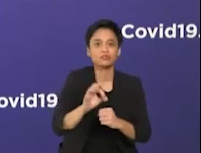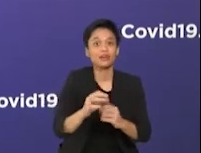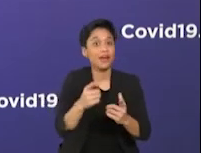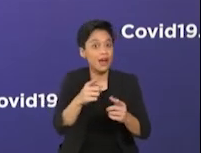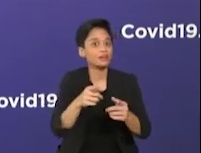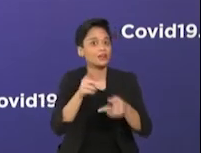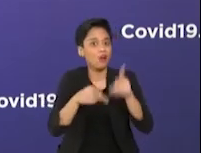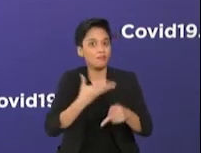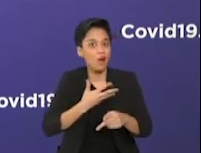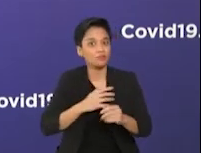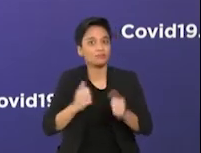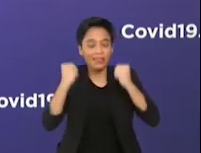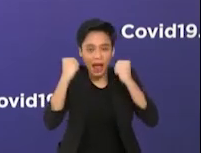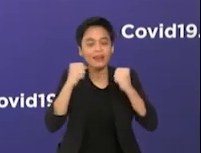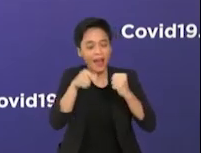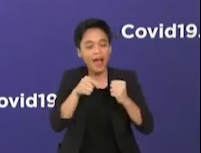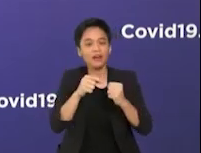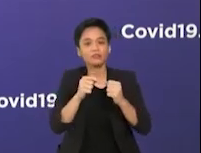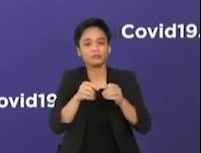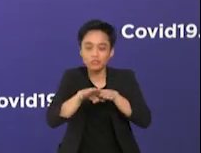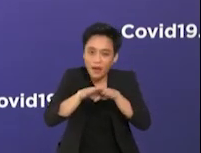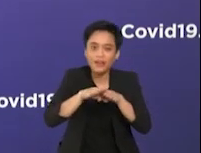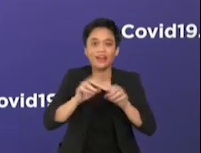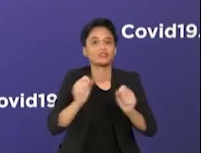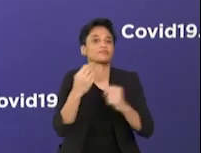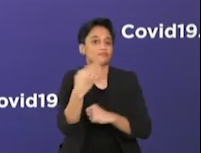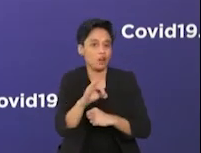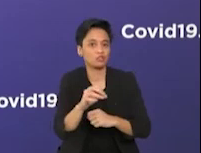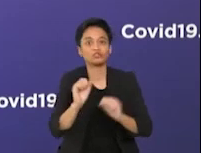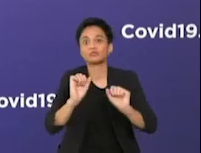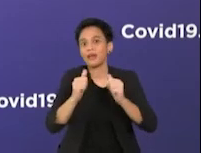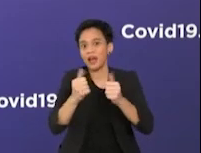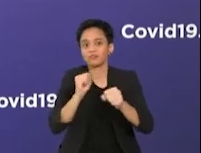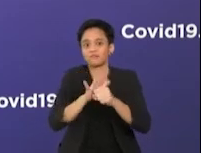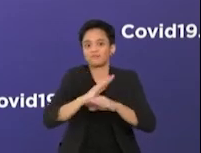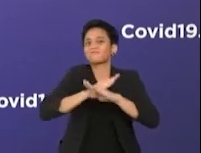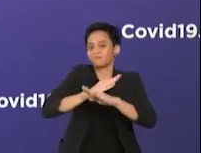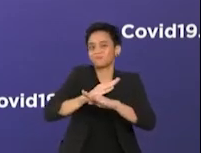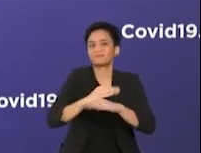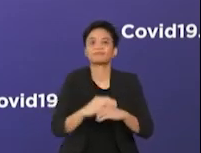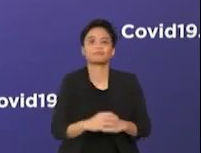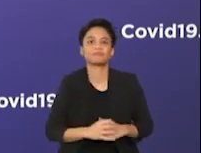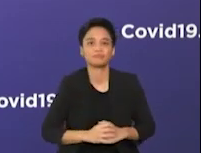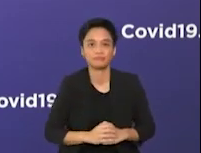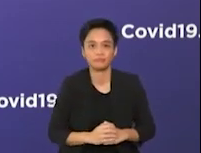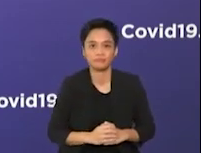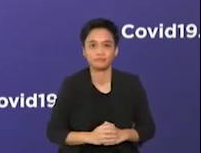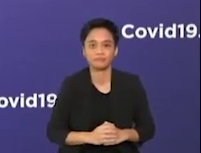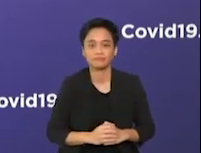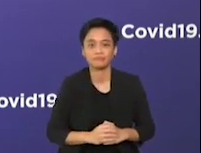serviks kita bertahan dari ancaman pandemi copied 19 ini